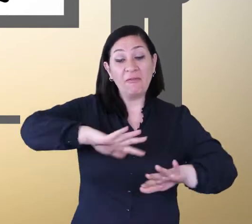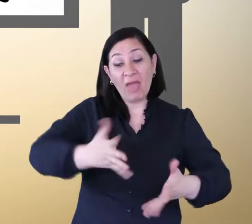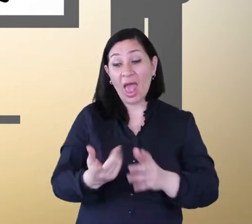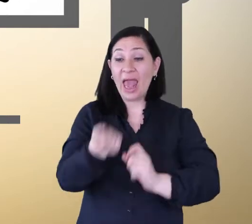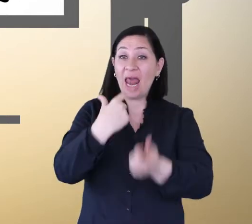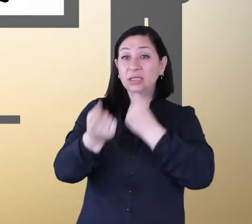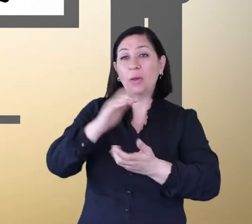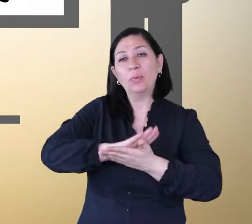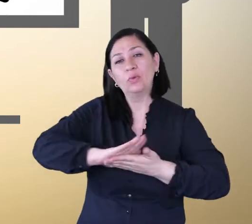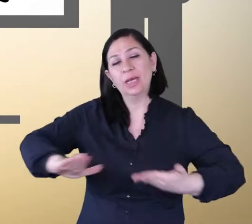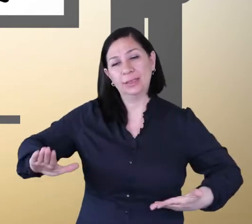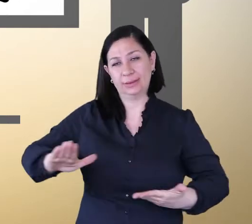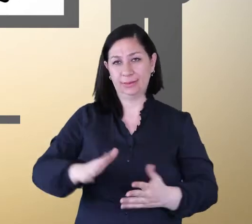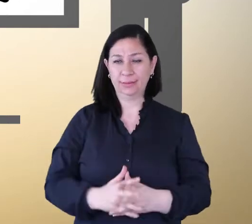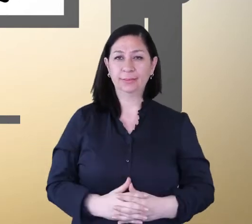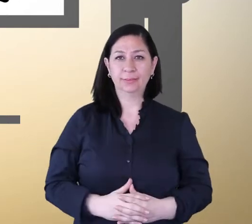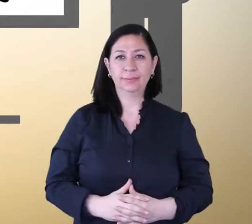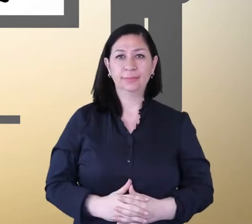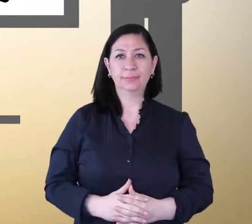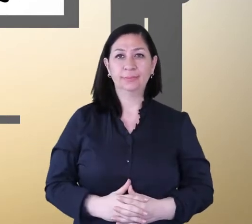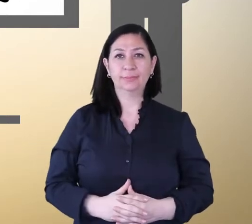Kendiliğinden veya ilaçlarla düzelirler.